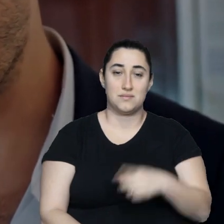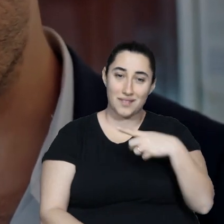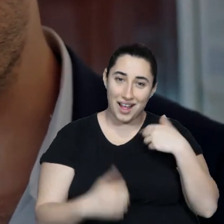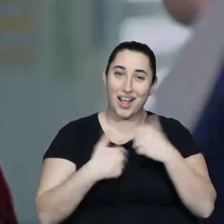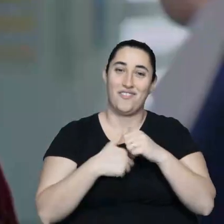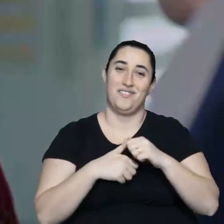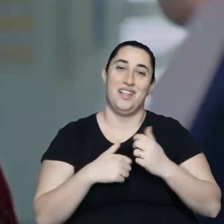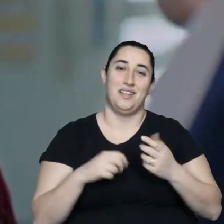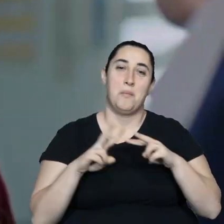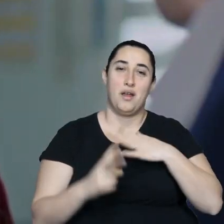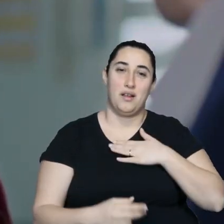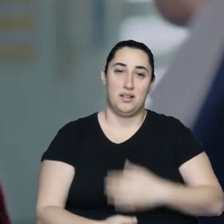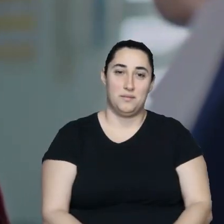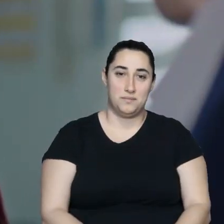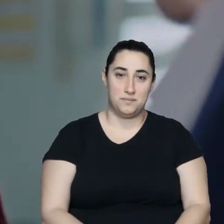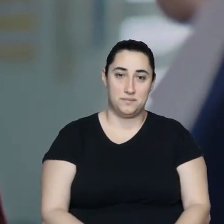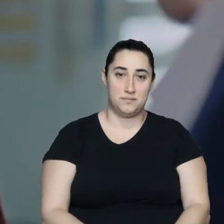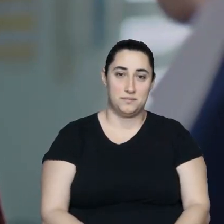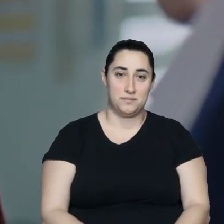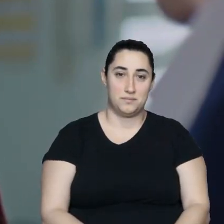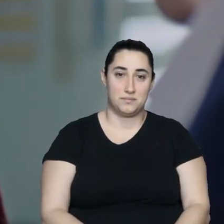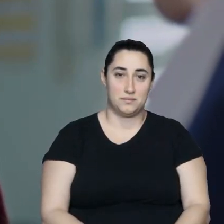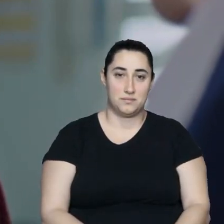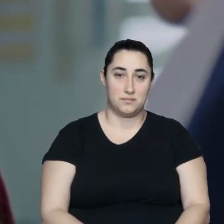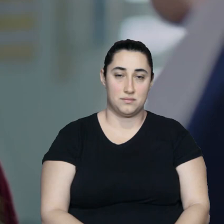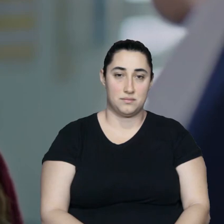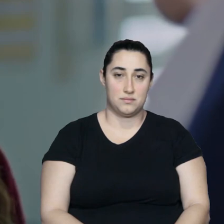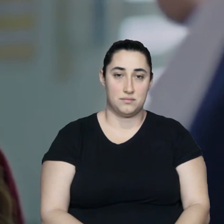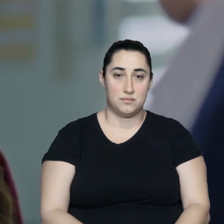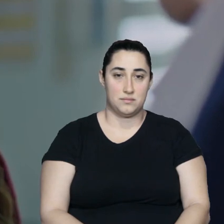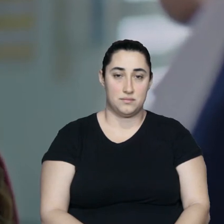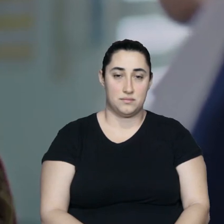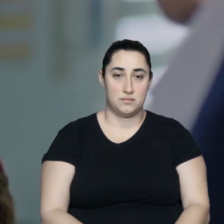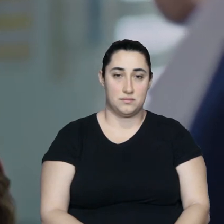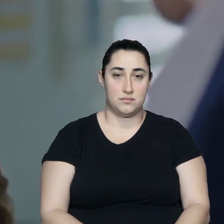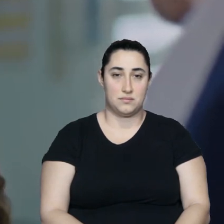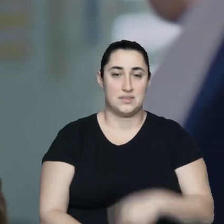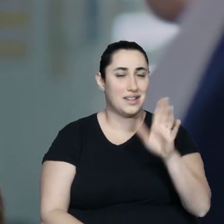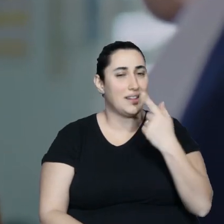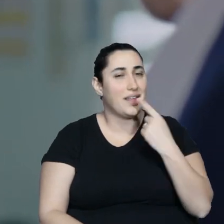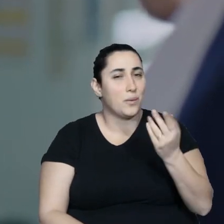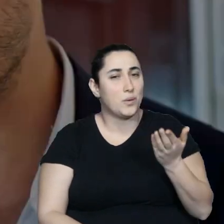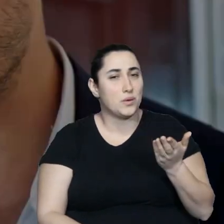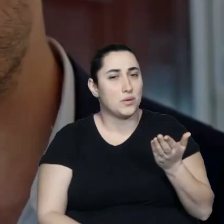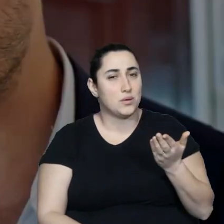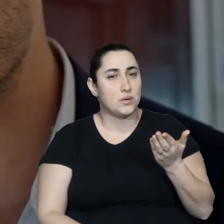Evlen benimle Maralım. Burcu etkilenir olmuştu, sertleşti gene. Sen ne diyorsun